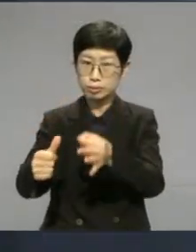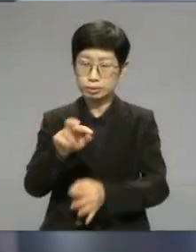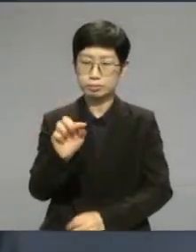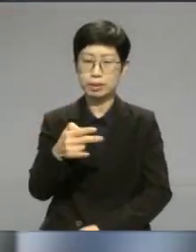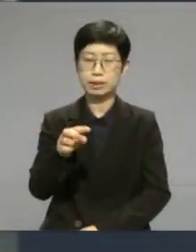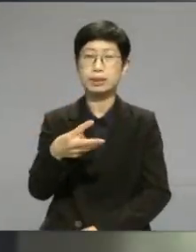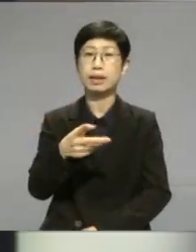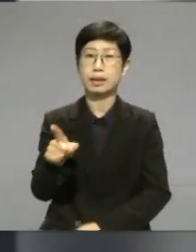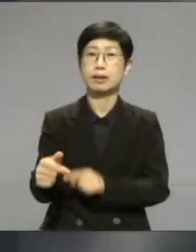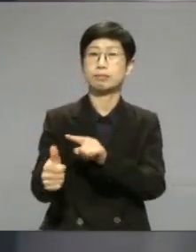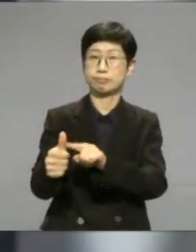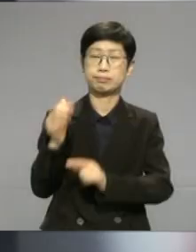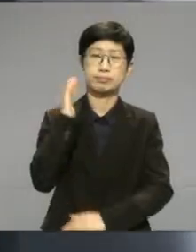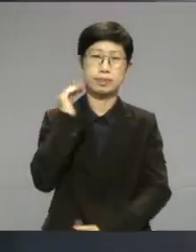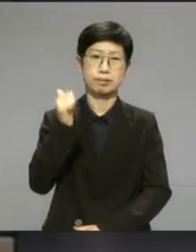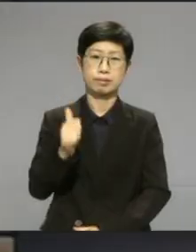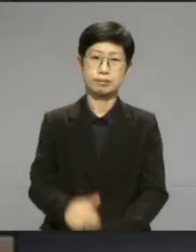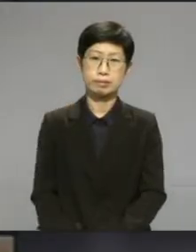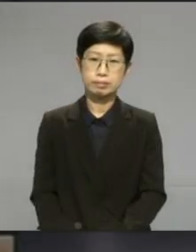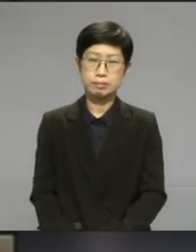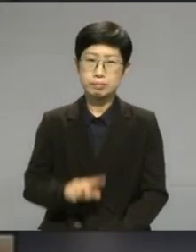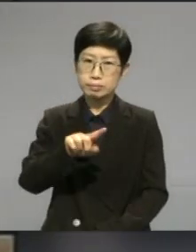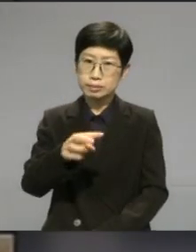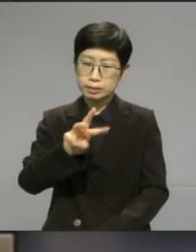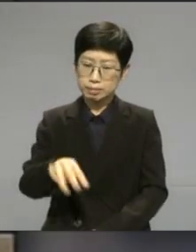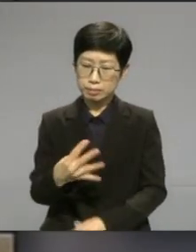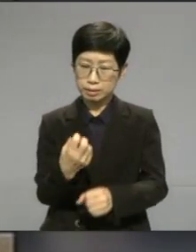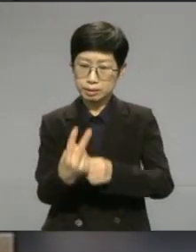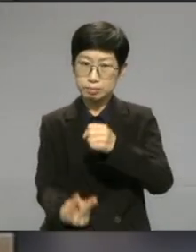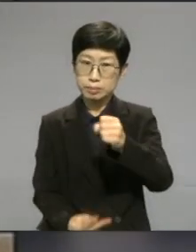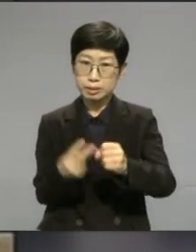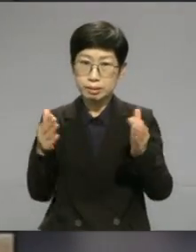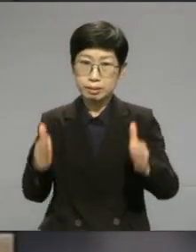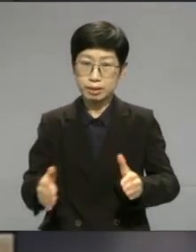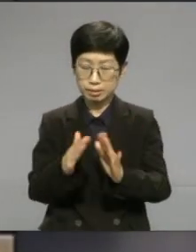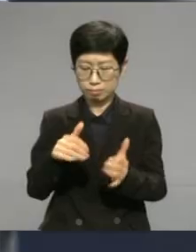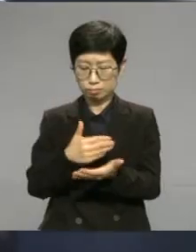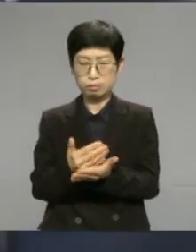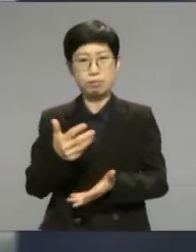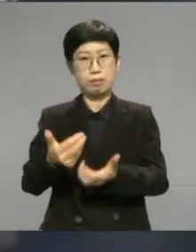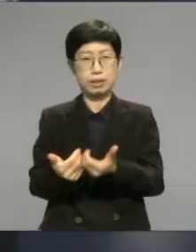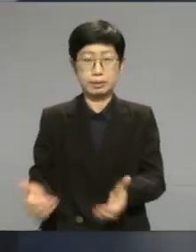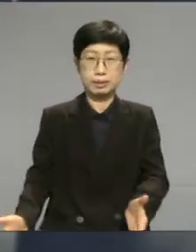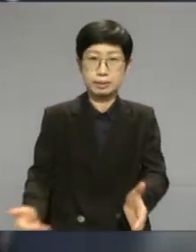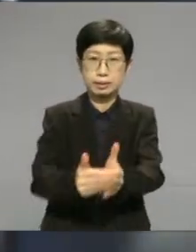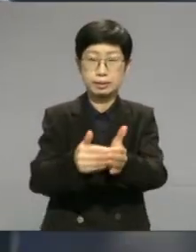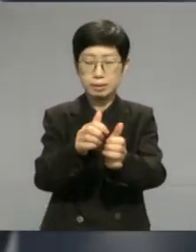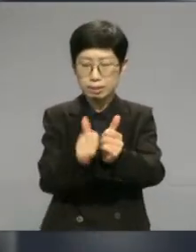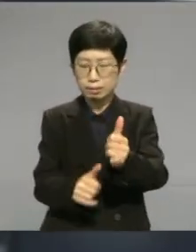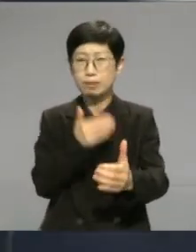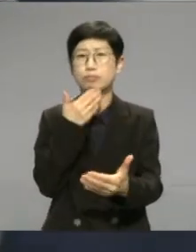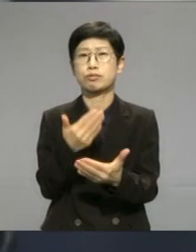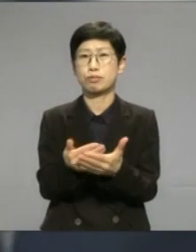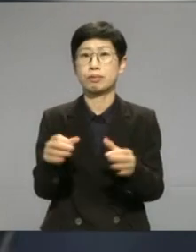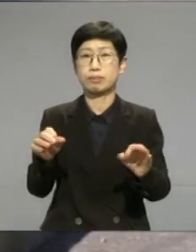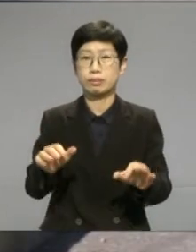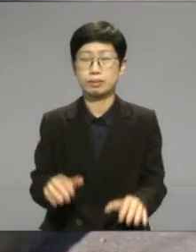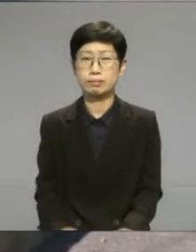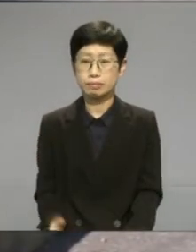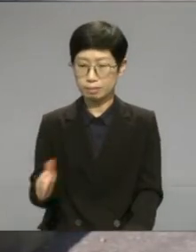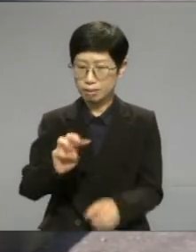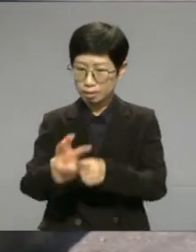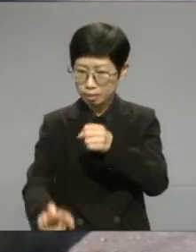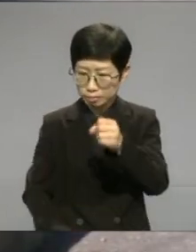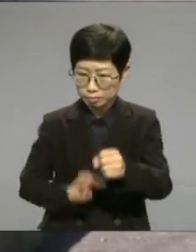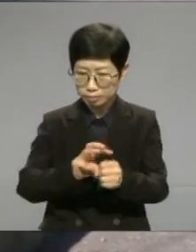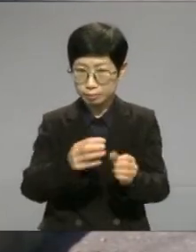주인공. 342년 동안 이어진 인종 갈등이 종식되기 시작한 역사적인 순간입니다. 하지만